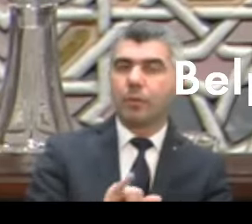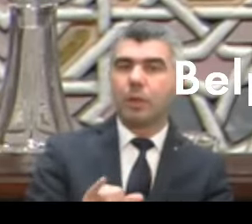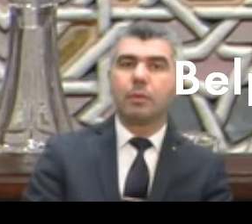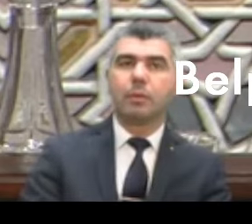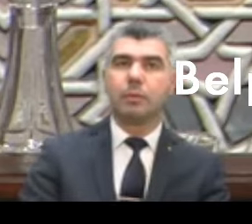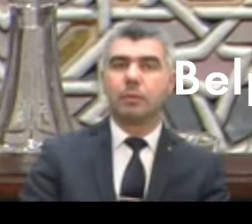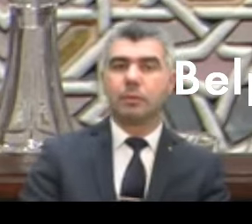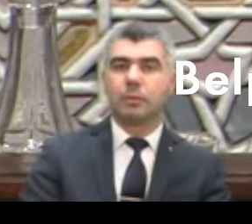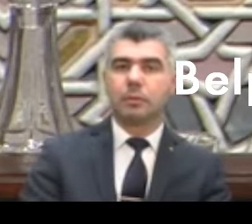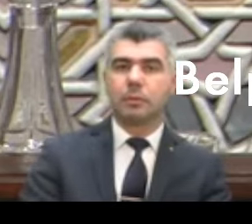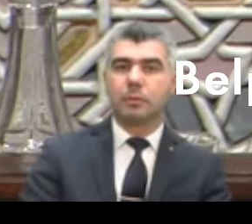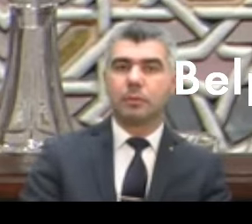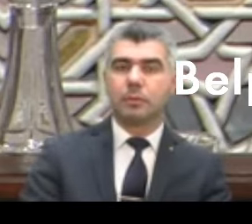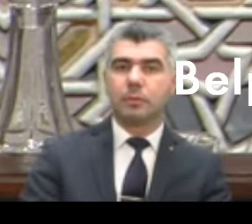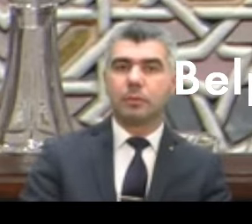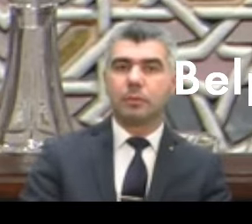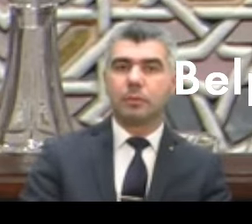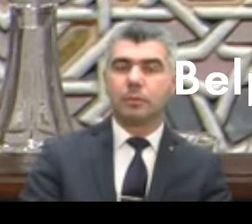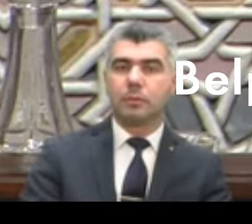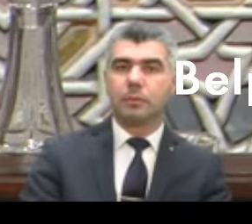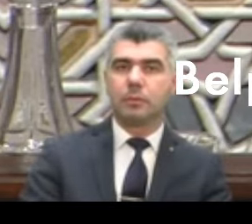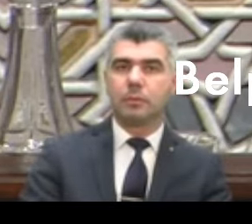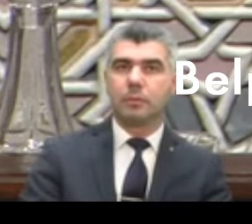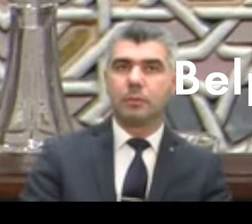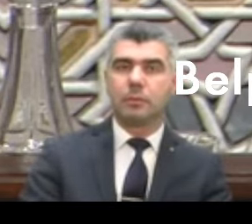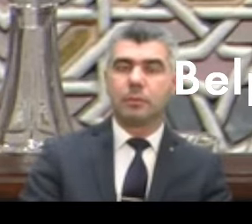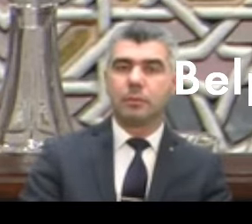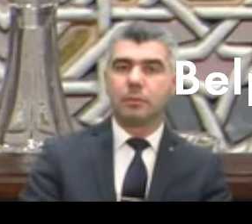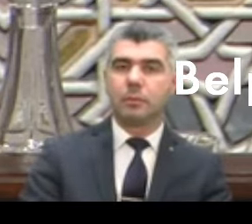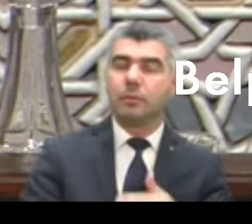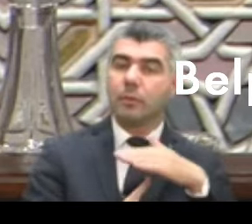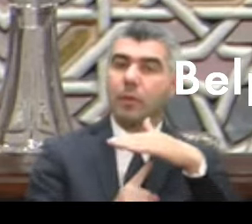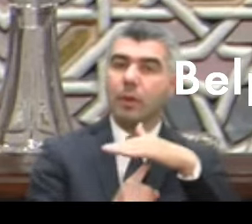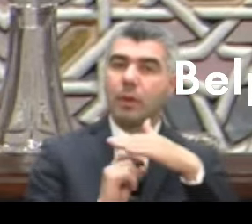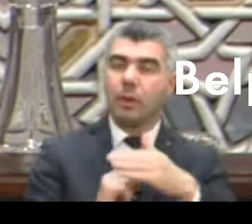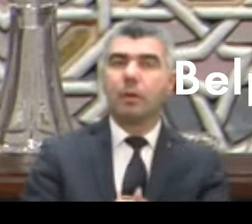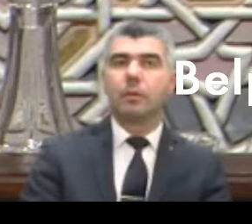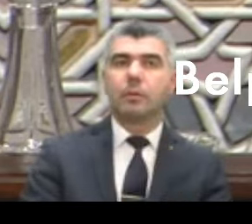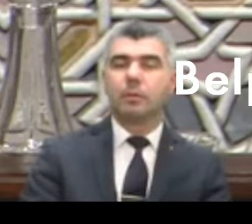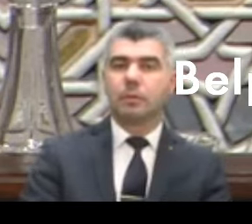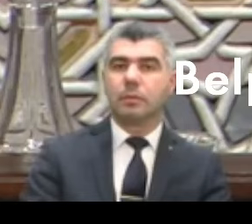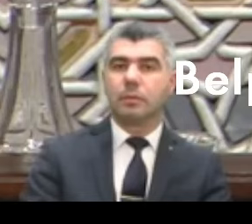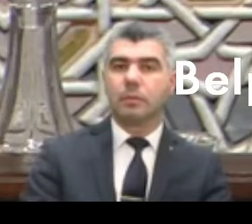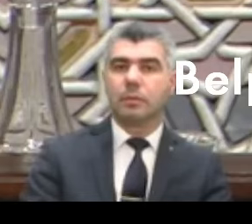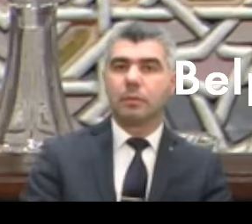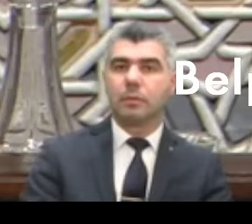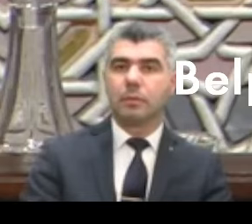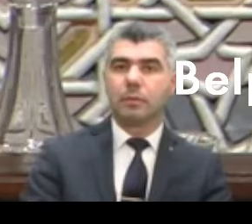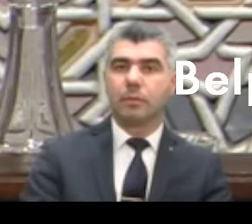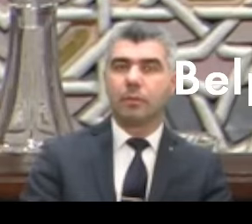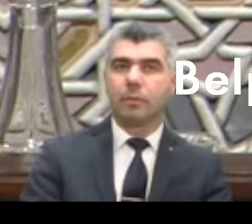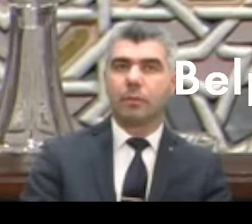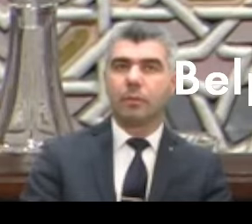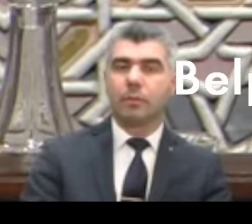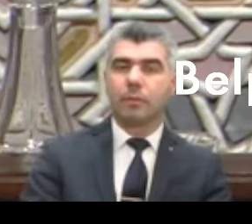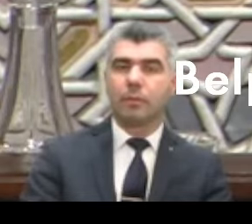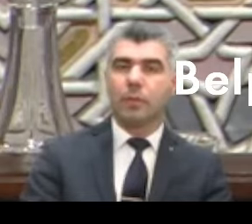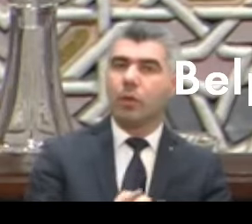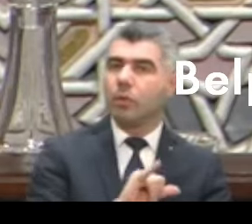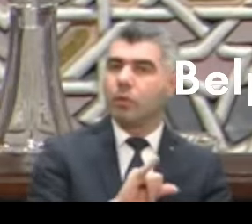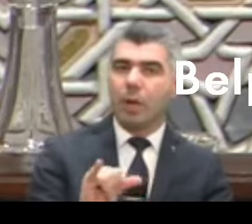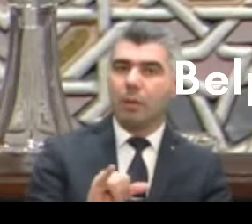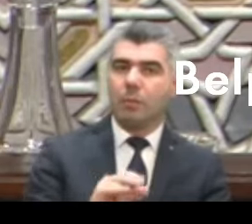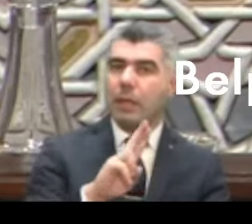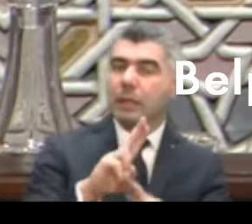اما حض الملاحظه نقطه النظام ديالك تكون في التسير او في النظام الداخلي الله يخليك حضور رئيس الحكومه لا لا لا لا لا